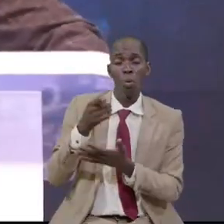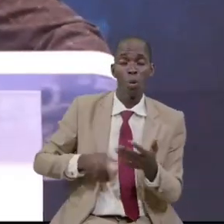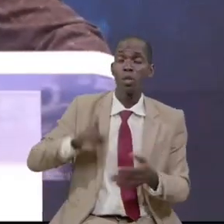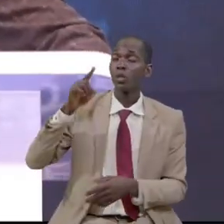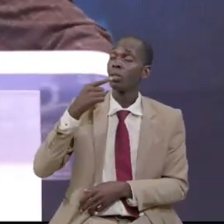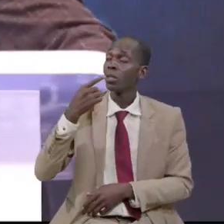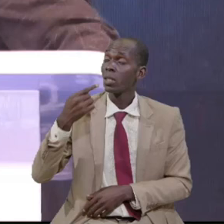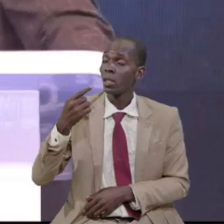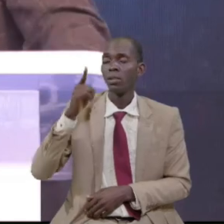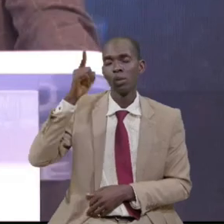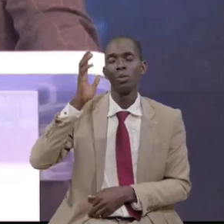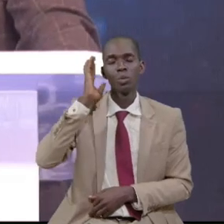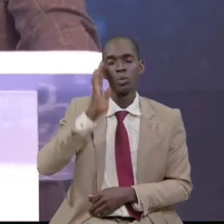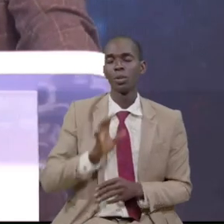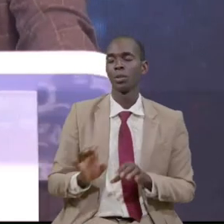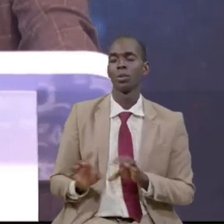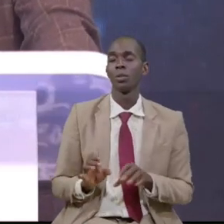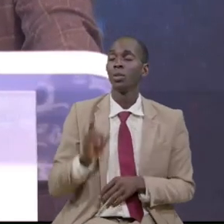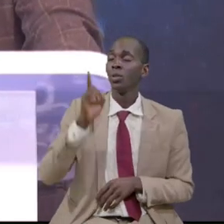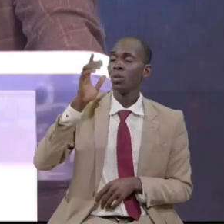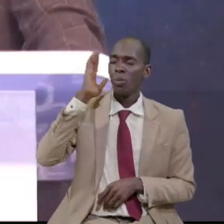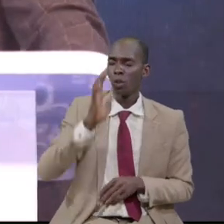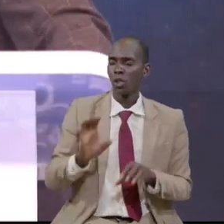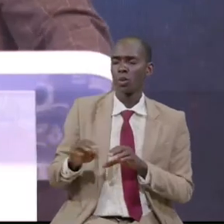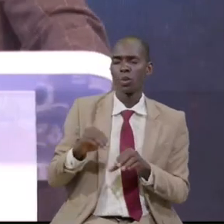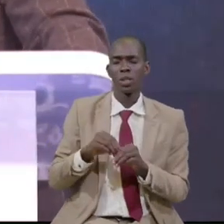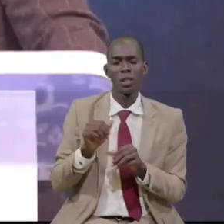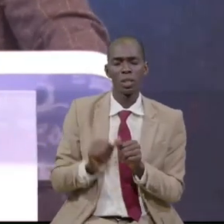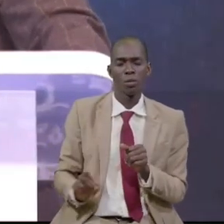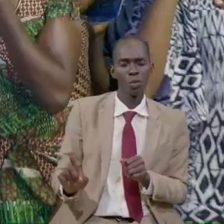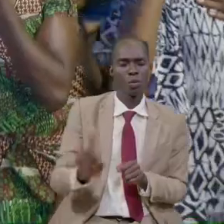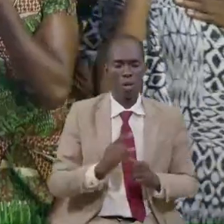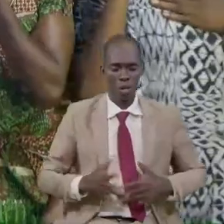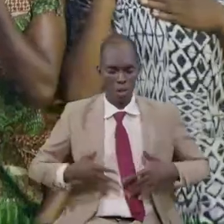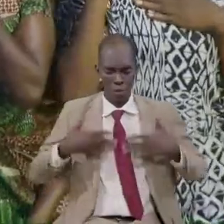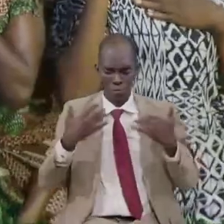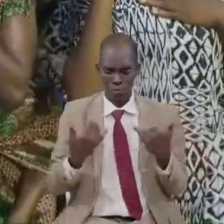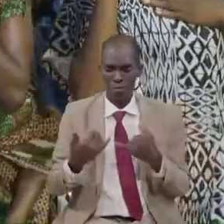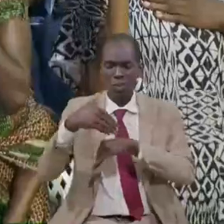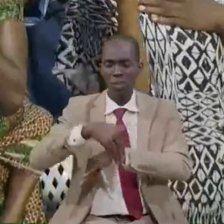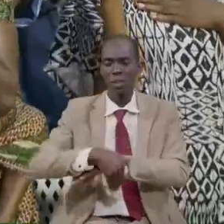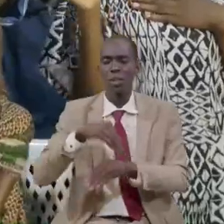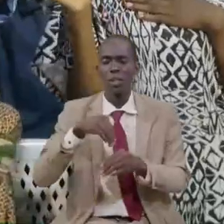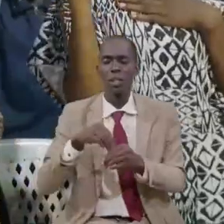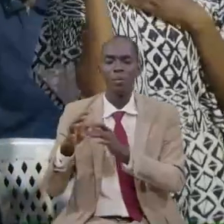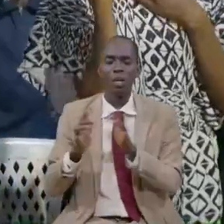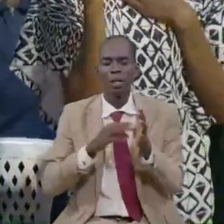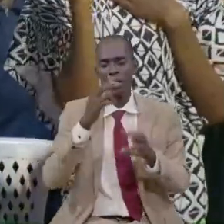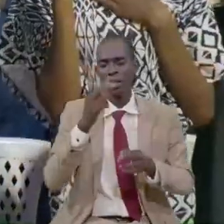car ce que tu dis que tu feras, accomplis-le dans toute vie ce soir au nom de